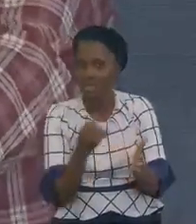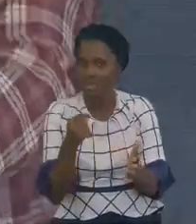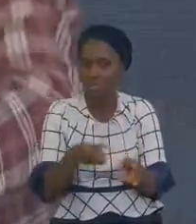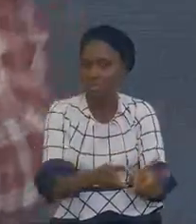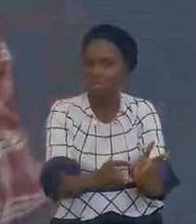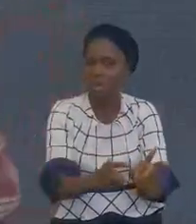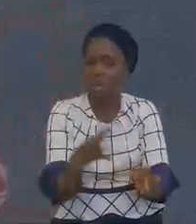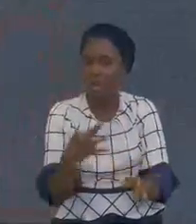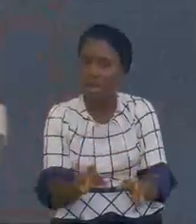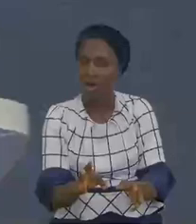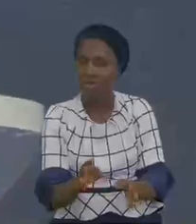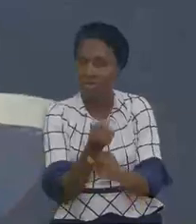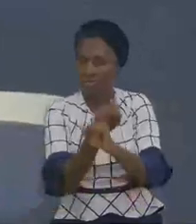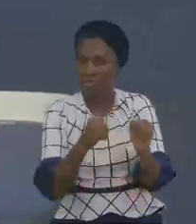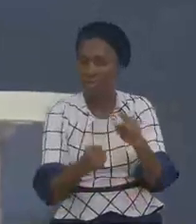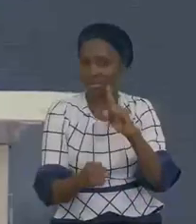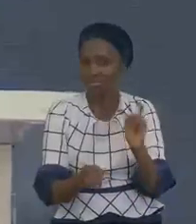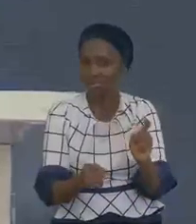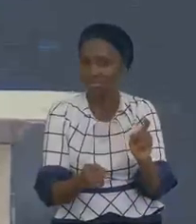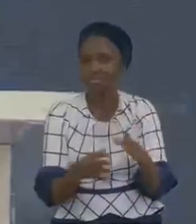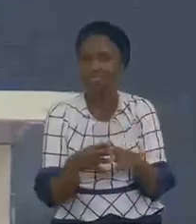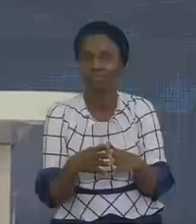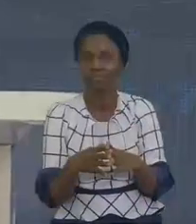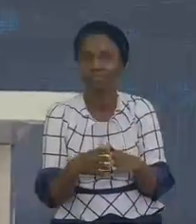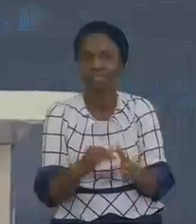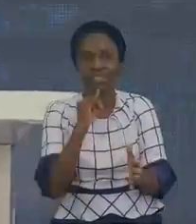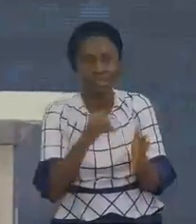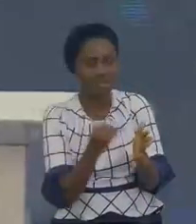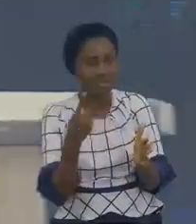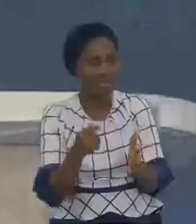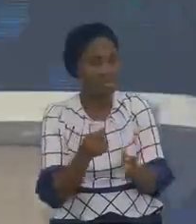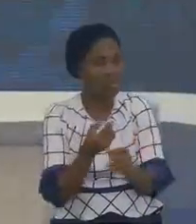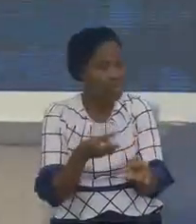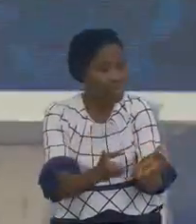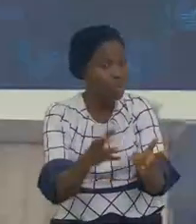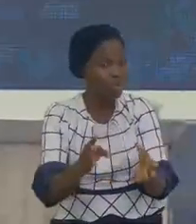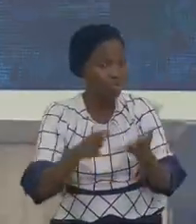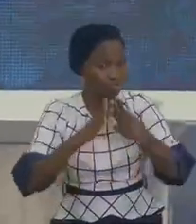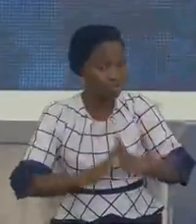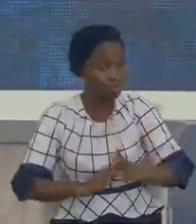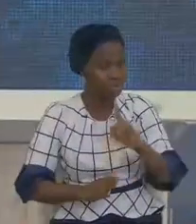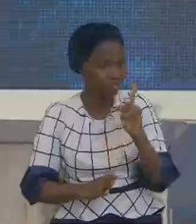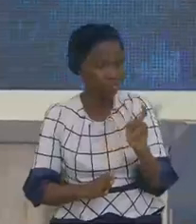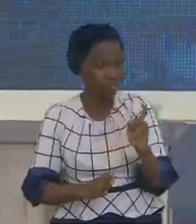Est-ce que c'est la voie de la paix? Est-ce que c'est la voie de la justice?